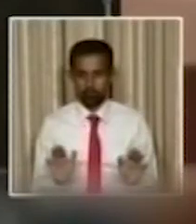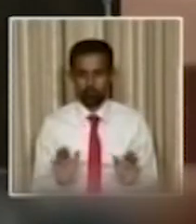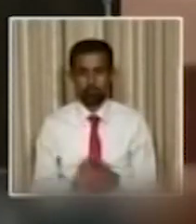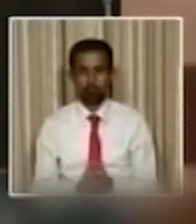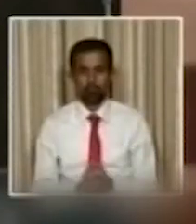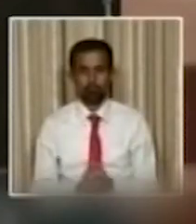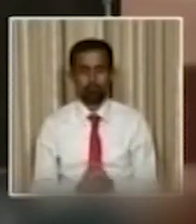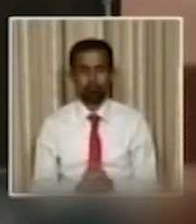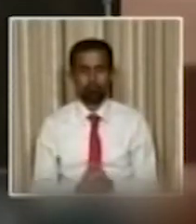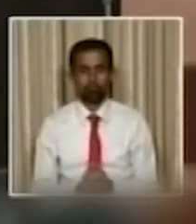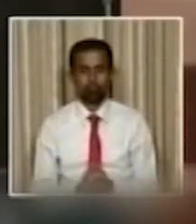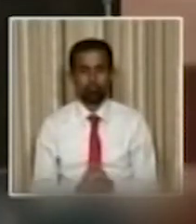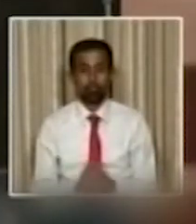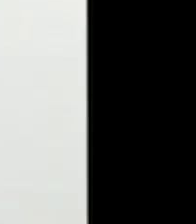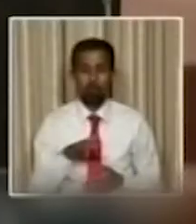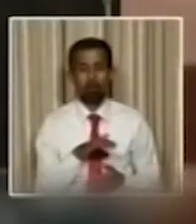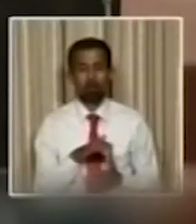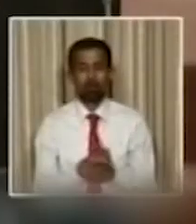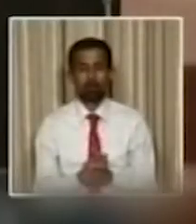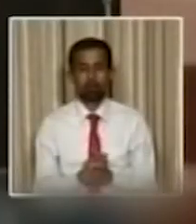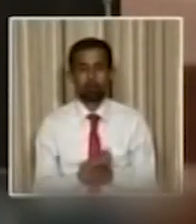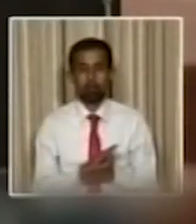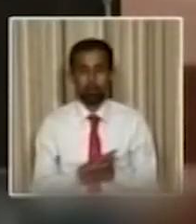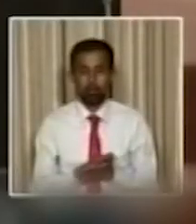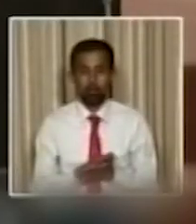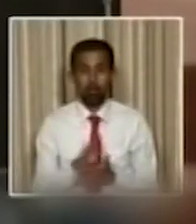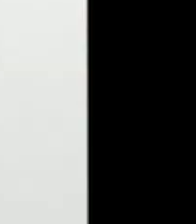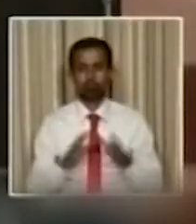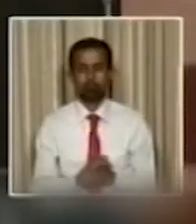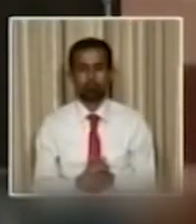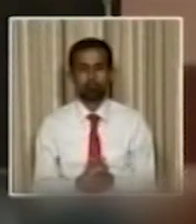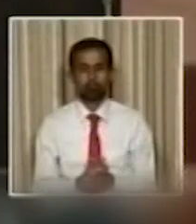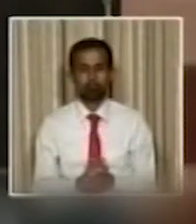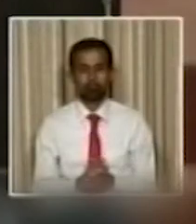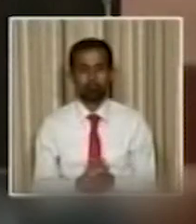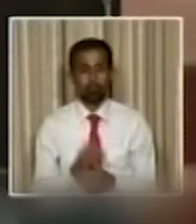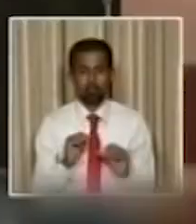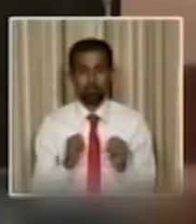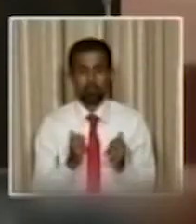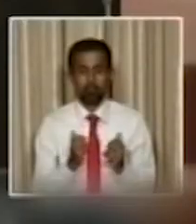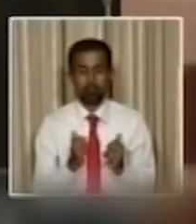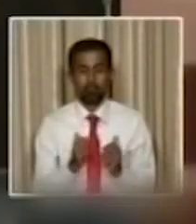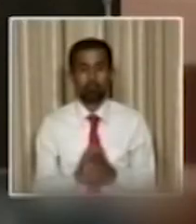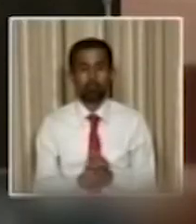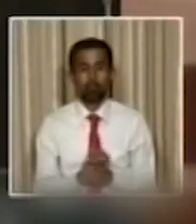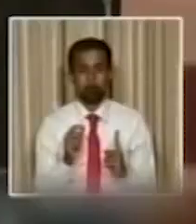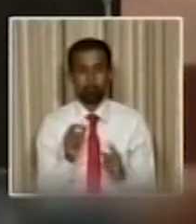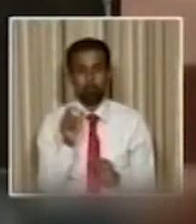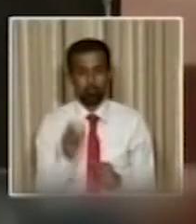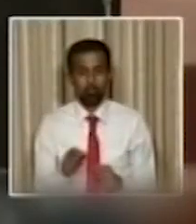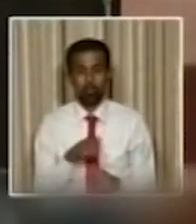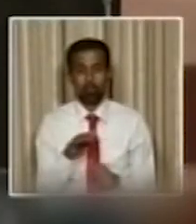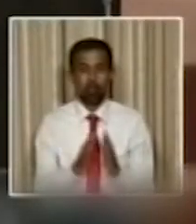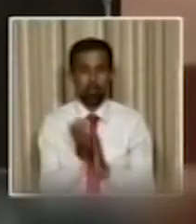பெருந்தோட்ட பகுதி வந்து 2,04,000 ஹெக்டேர் இருக்கு. 40,000 ஹெக்டேர் வந்து தரிசு நிலங்கள். கிட்டத்தட்ட 2 லட்சம் குடும்பங்களுக்கு காணி உரிமை வழங்குறதுக்கு